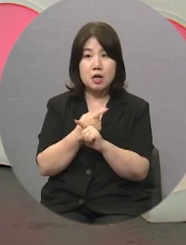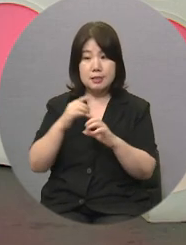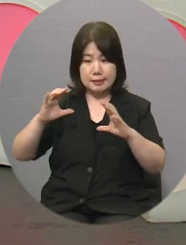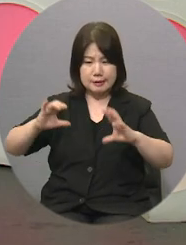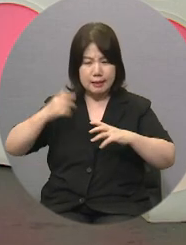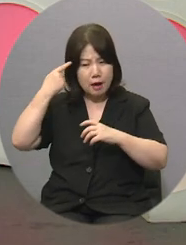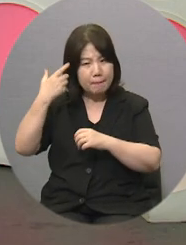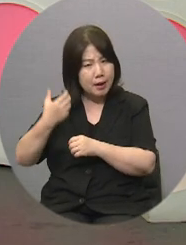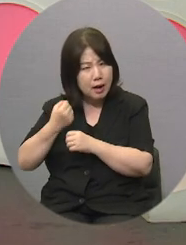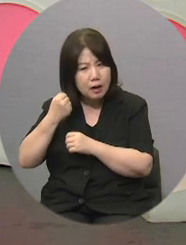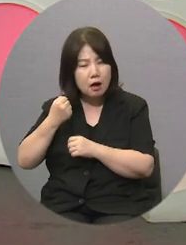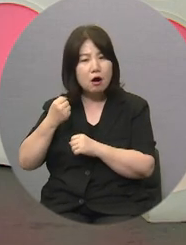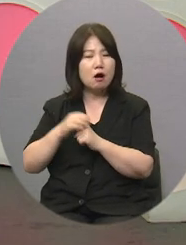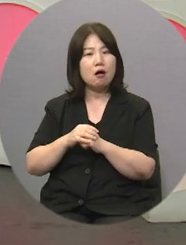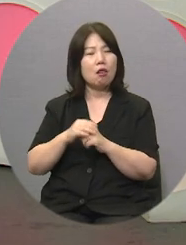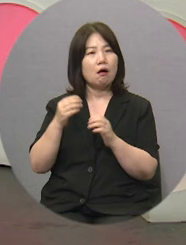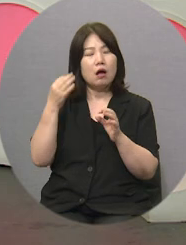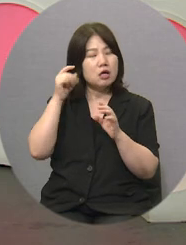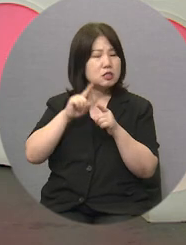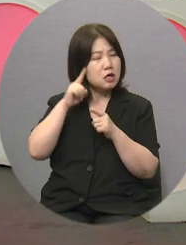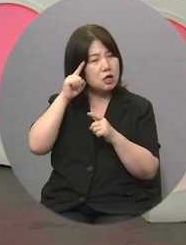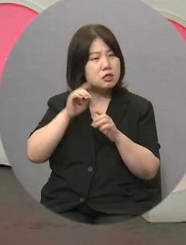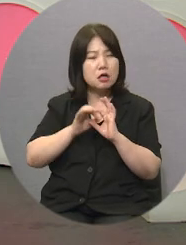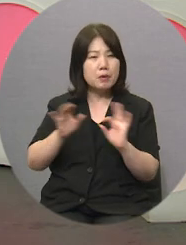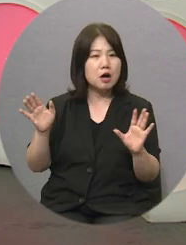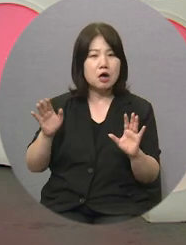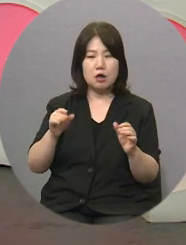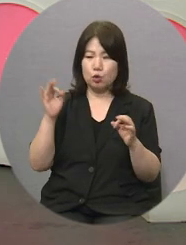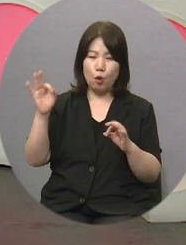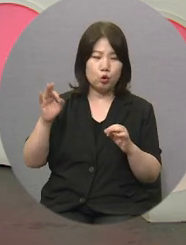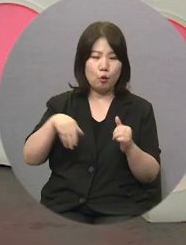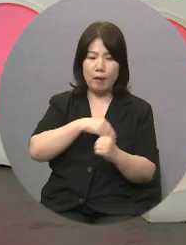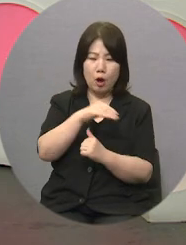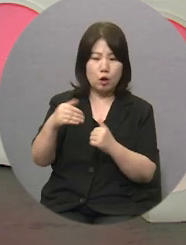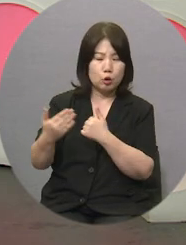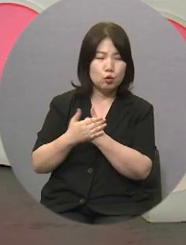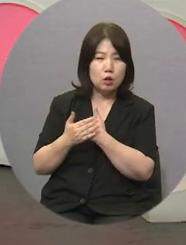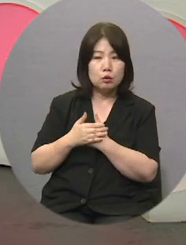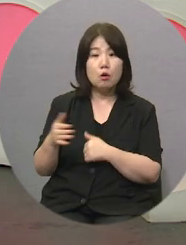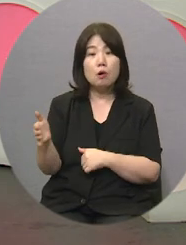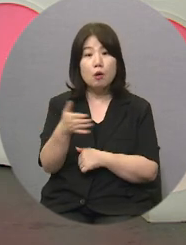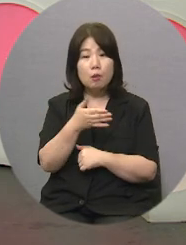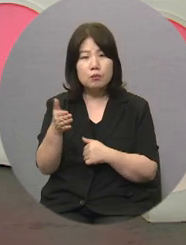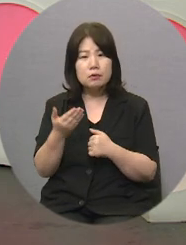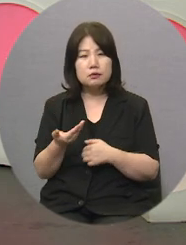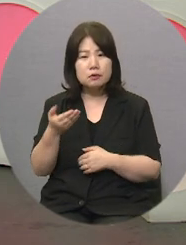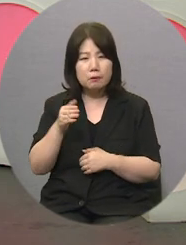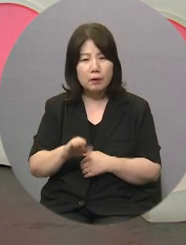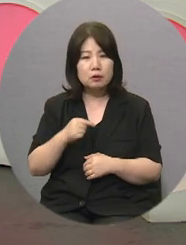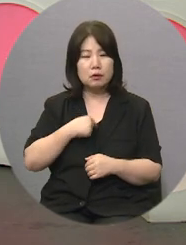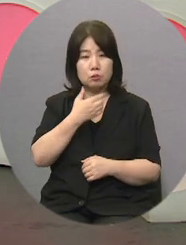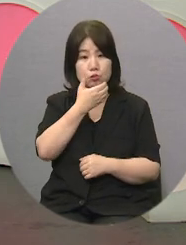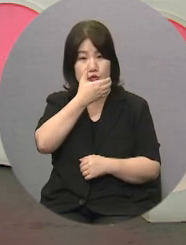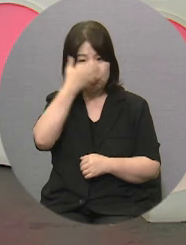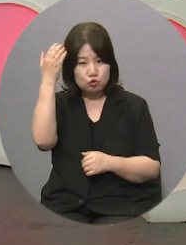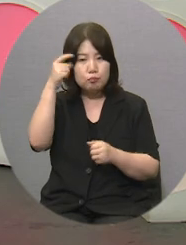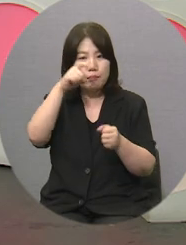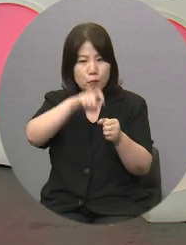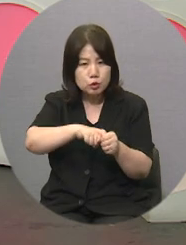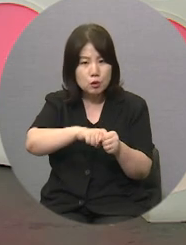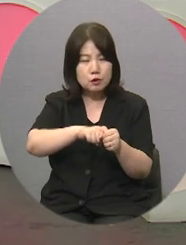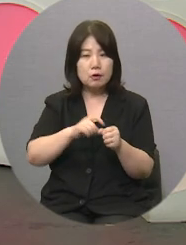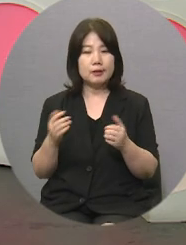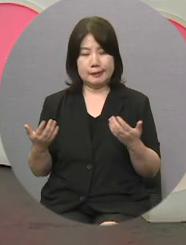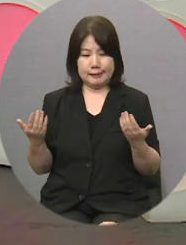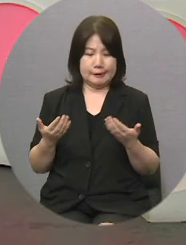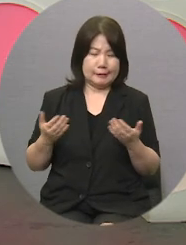편견은 신경 쓰지 않았고 돈도 배경도 도와주는 사람도 없었지만 제 꿈을 위해 하고 싶은 일을